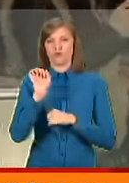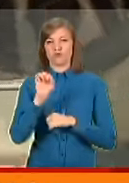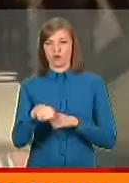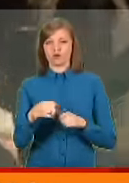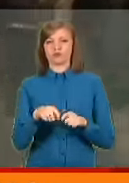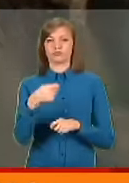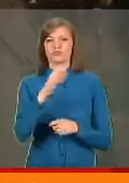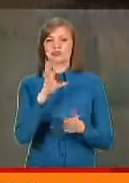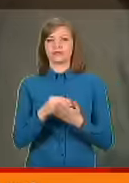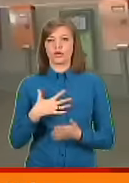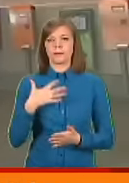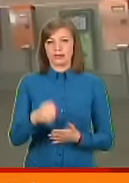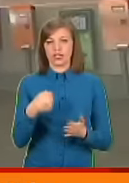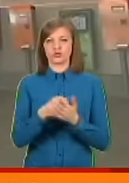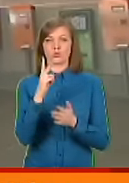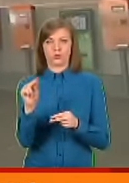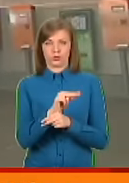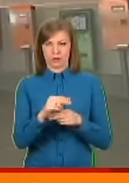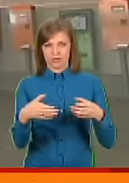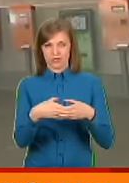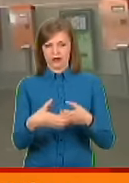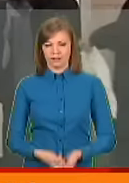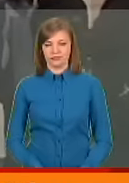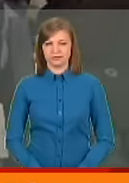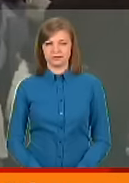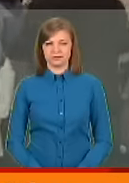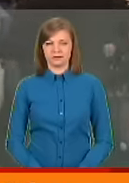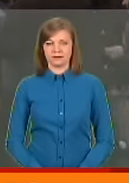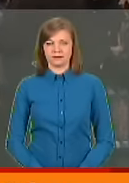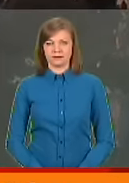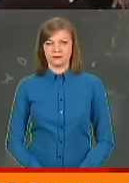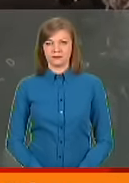висувати свої претензії до підрядника. Яна Брензею, Олександр Хоменко, програма «Вікна СТБ».